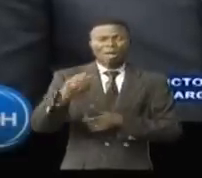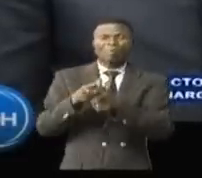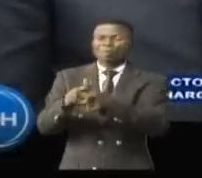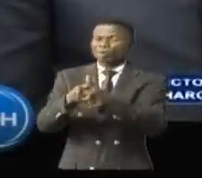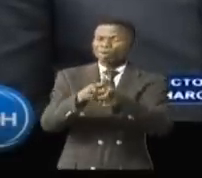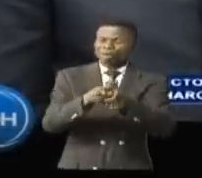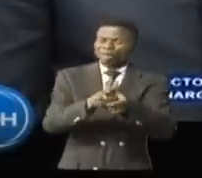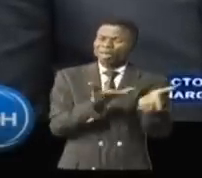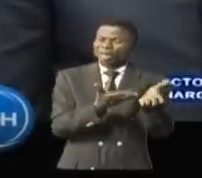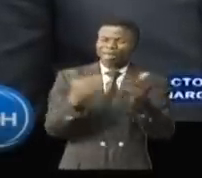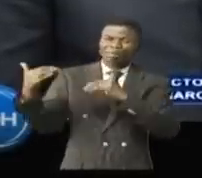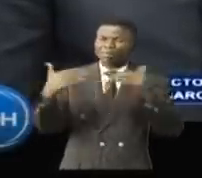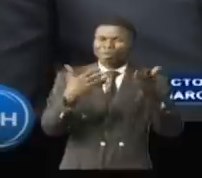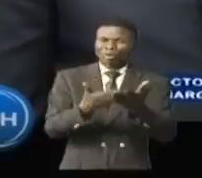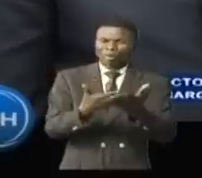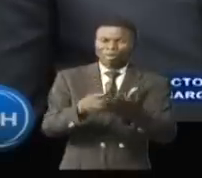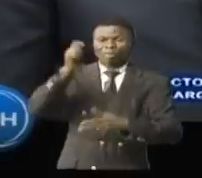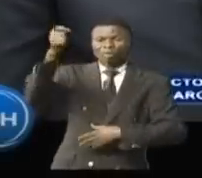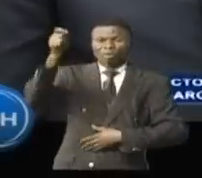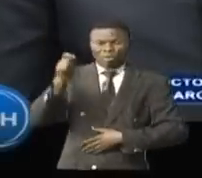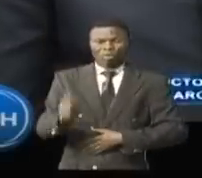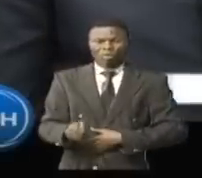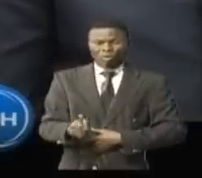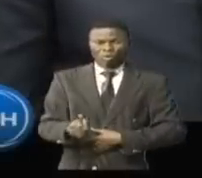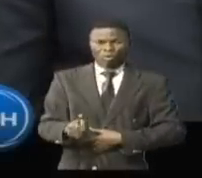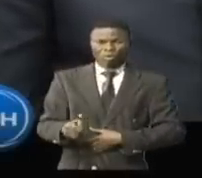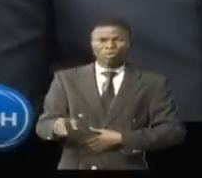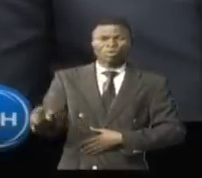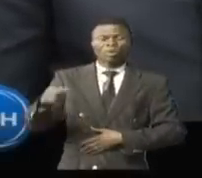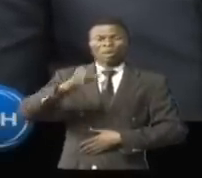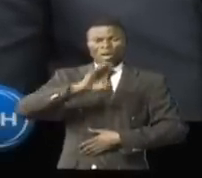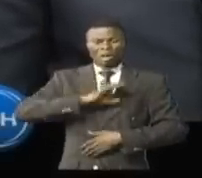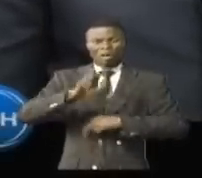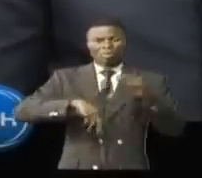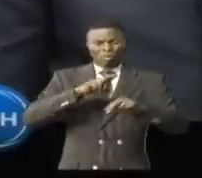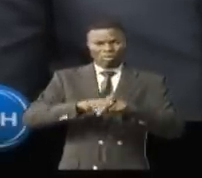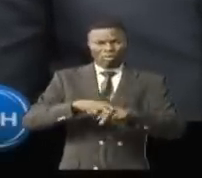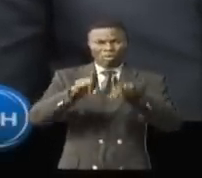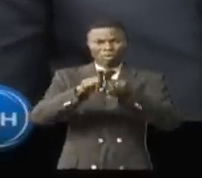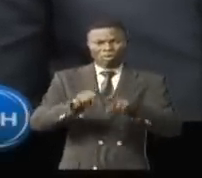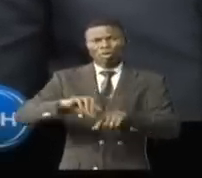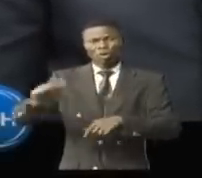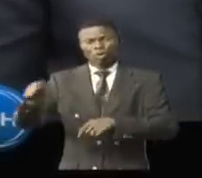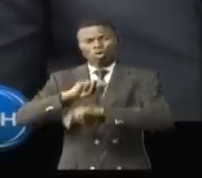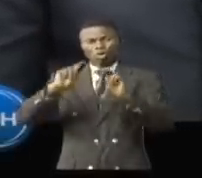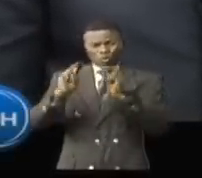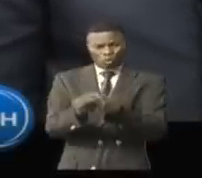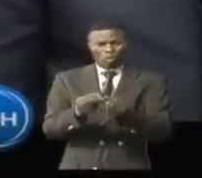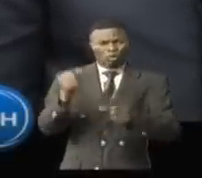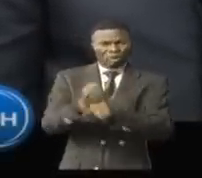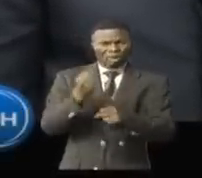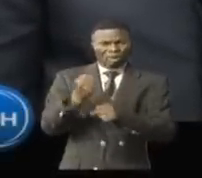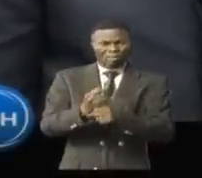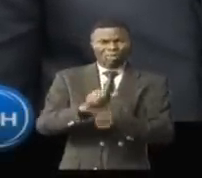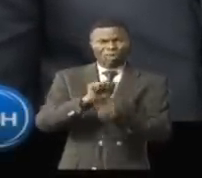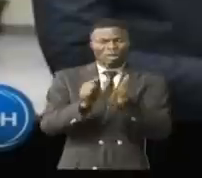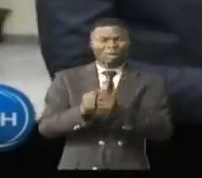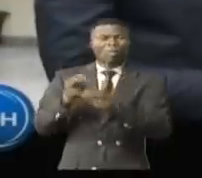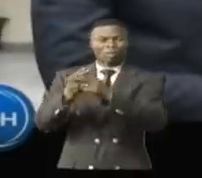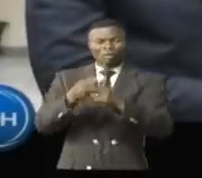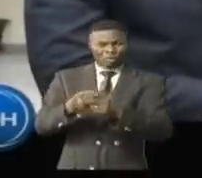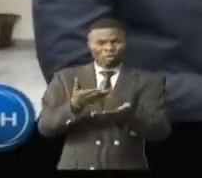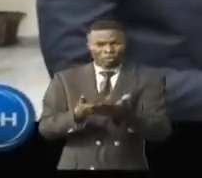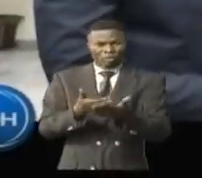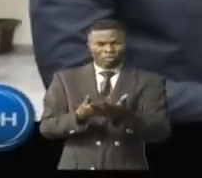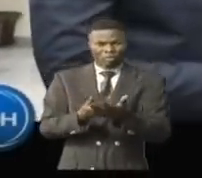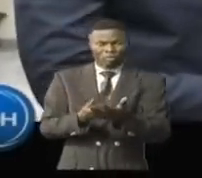qui est nécessaire pour l'armée et pour la police nationale, pour les autres structures en matière de sécurité. En